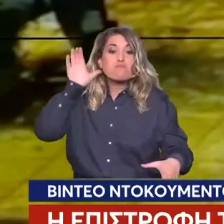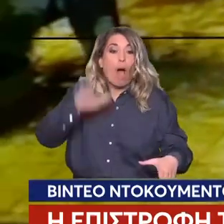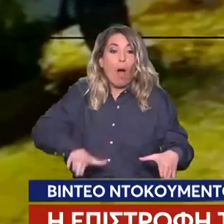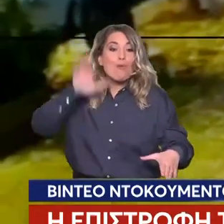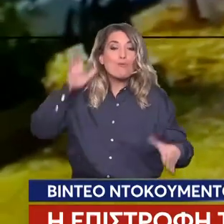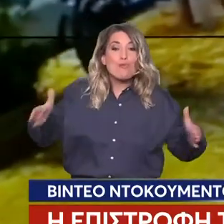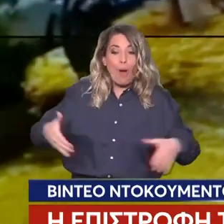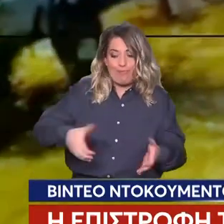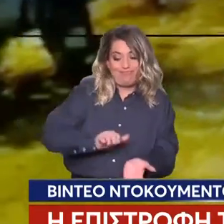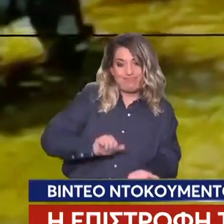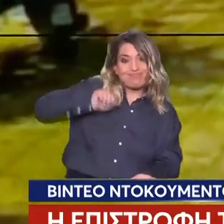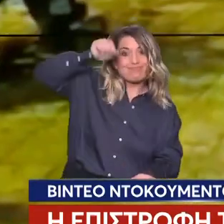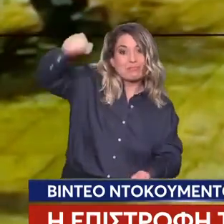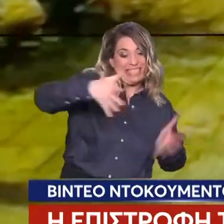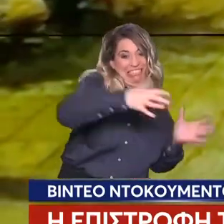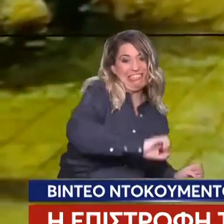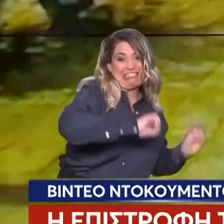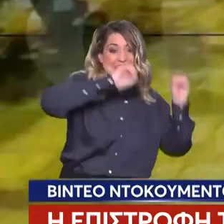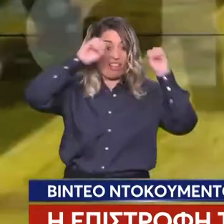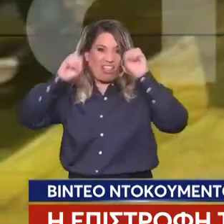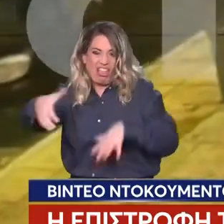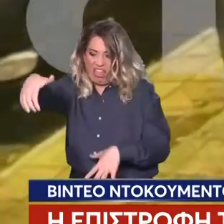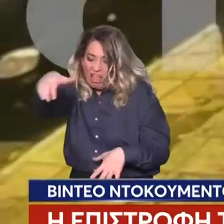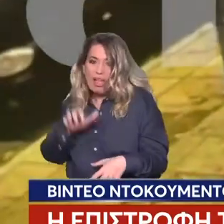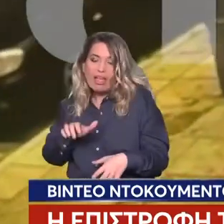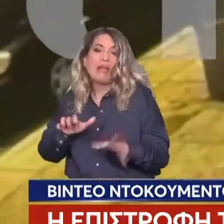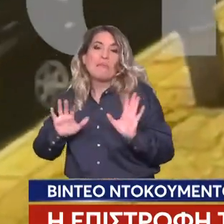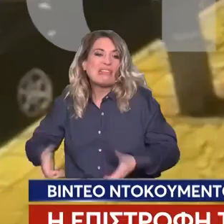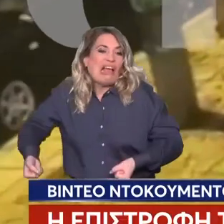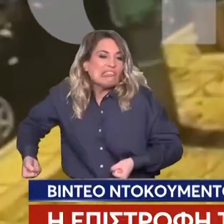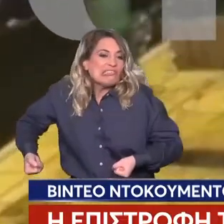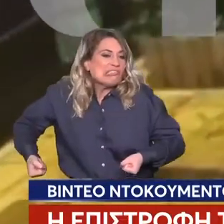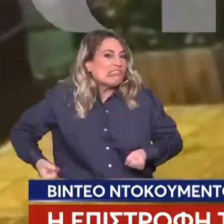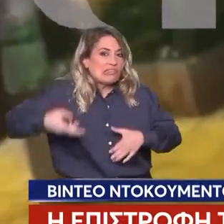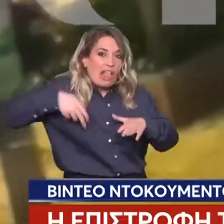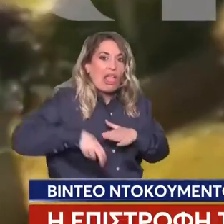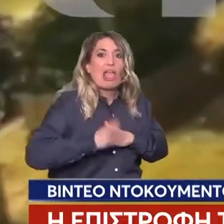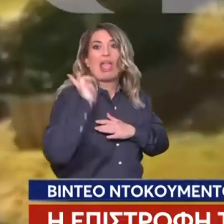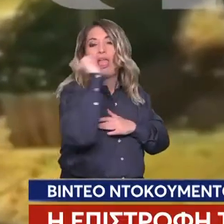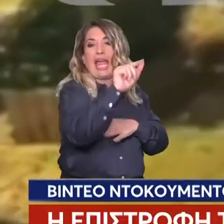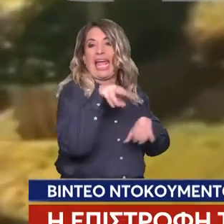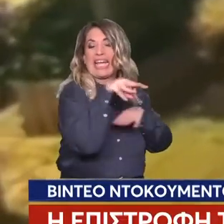Παίρνουν τον μπαούλο να πάνε να εξαφανίσουν το πτώμα για να επιστρέψουν και να συνεχίσουν την προσπάθεια να σβήσουν τα ίχνη.